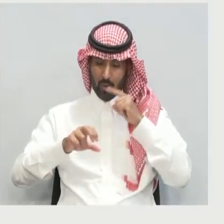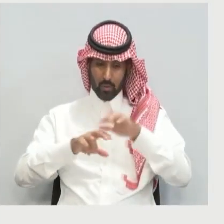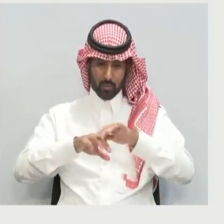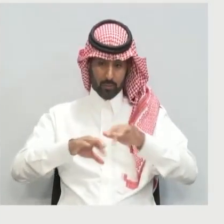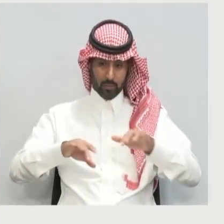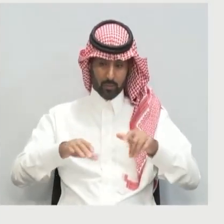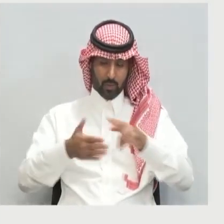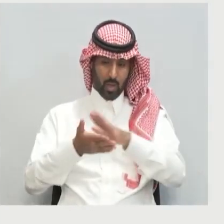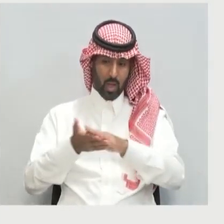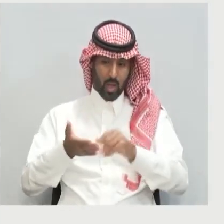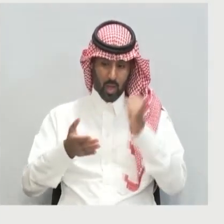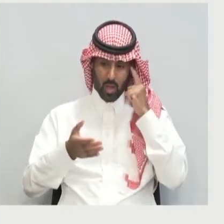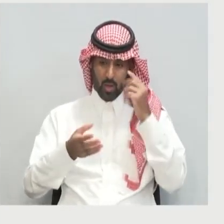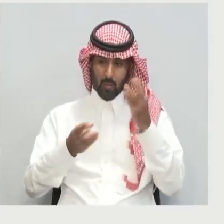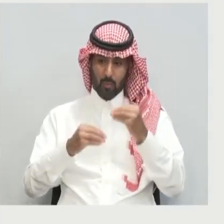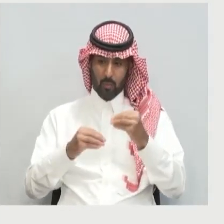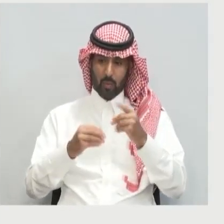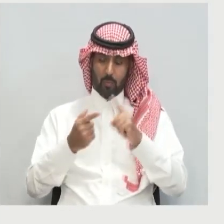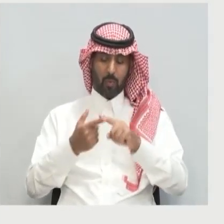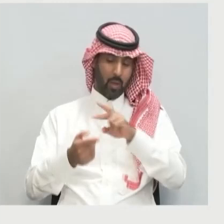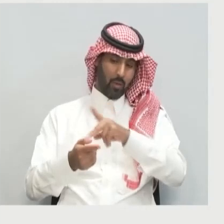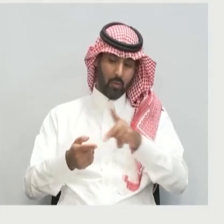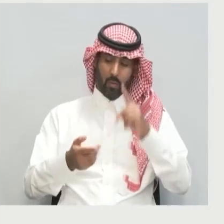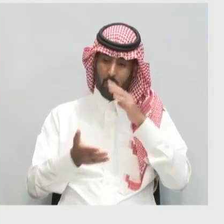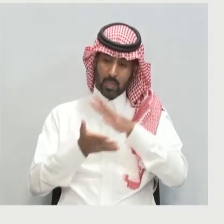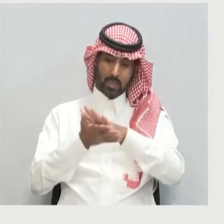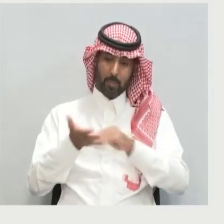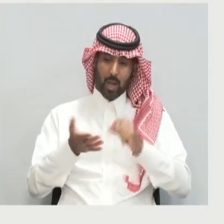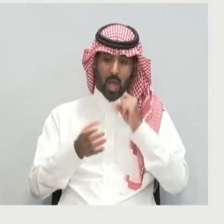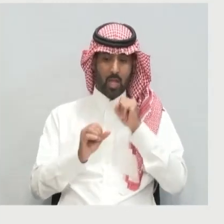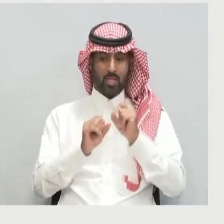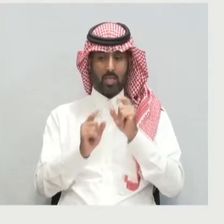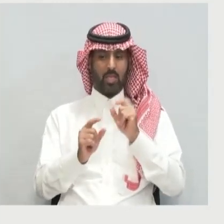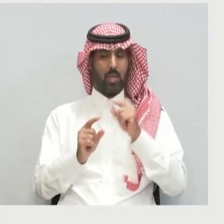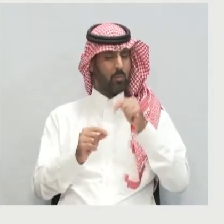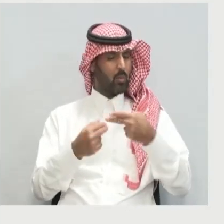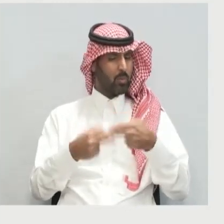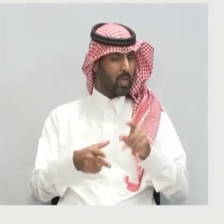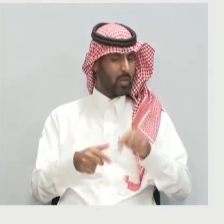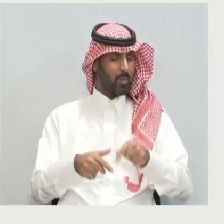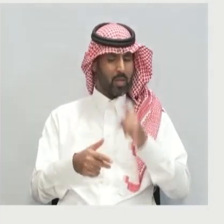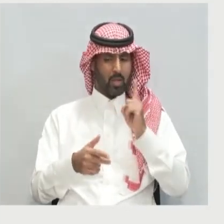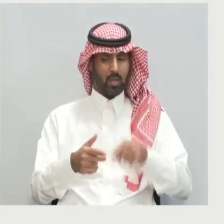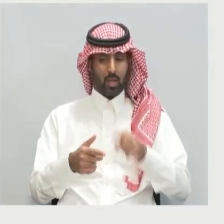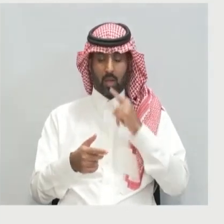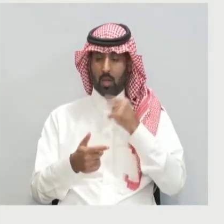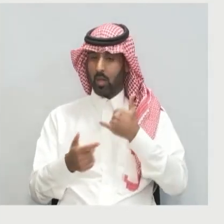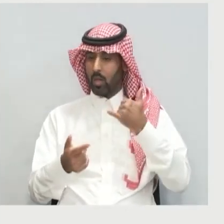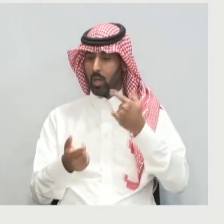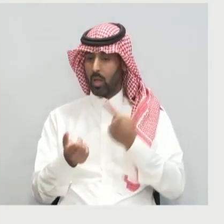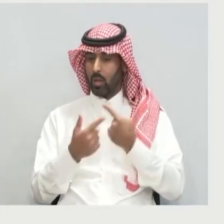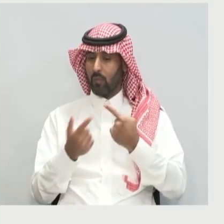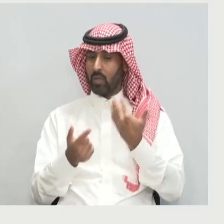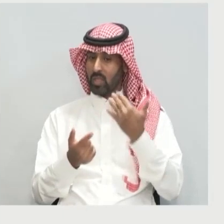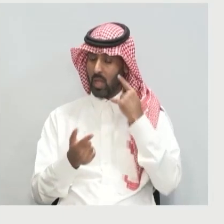العنكبوتيه عن معلومات حول الانواع المختلفه للشبكات وتاريخها وعن ادوات التواصل الحديثه